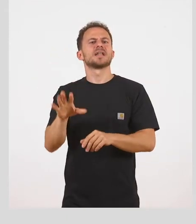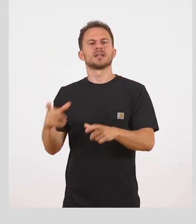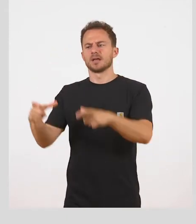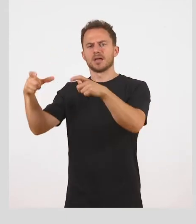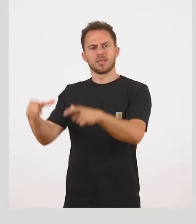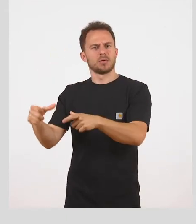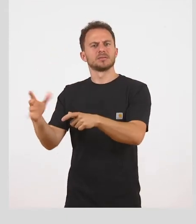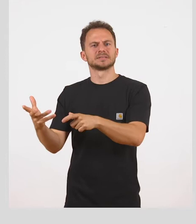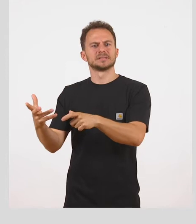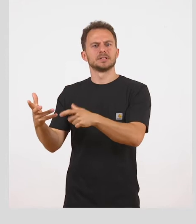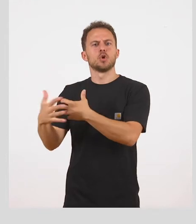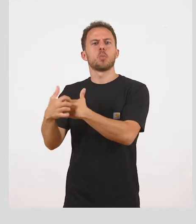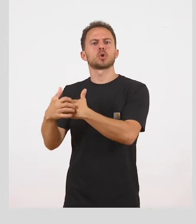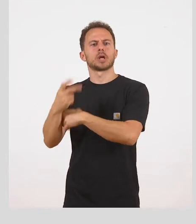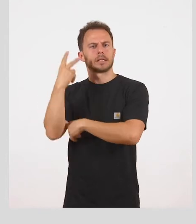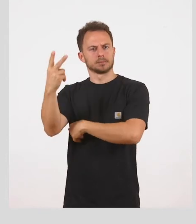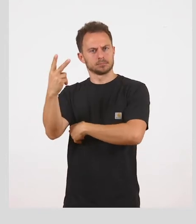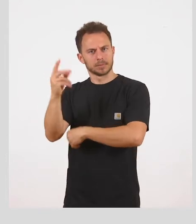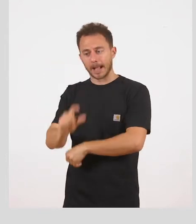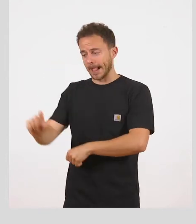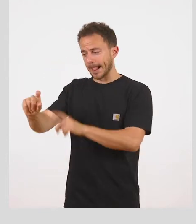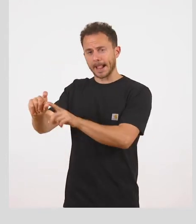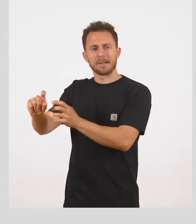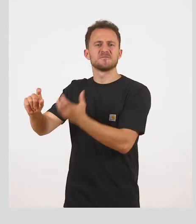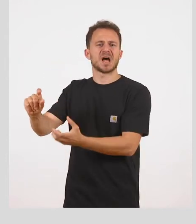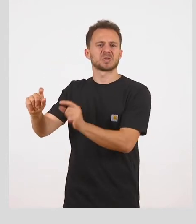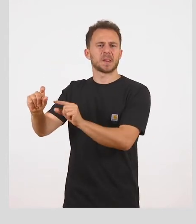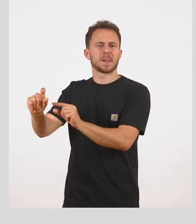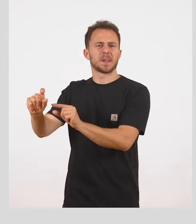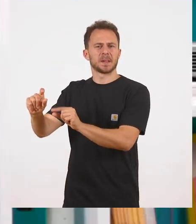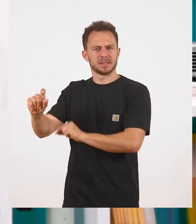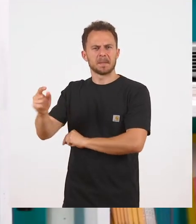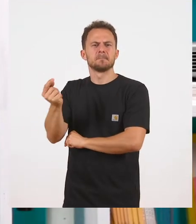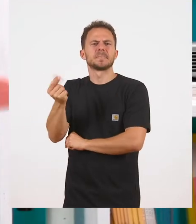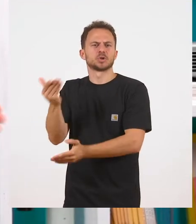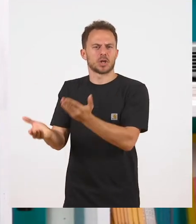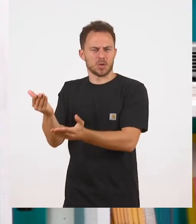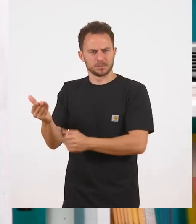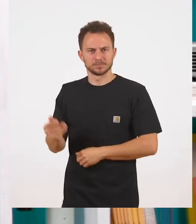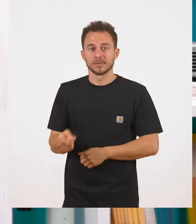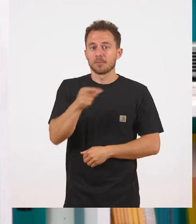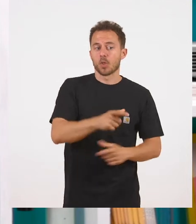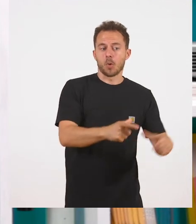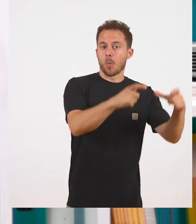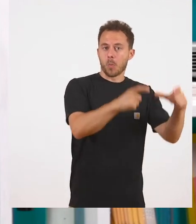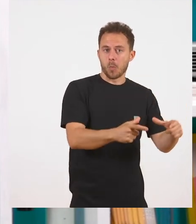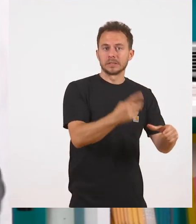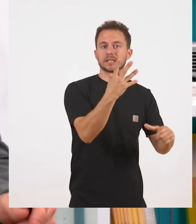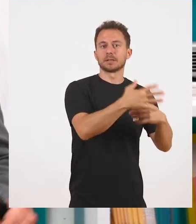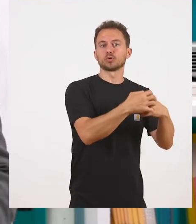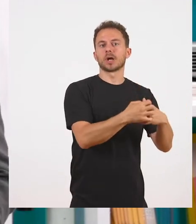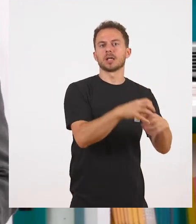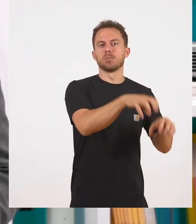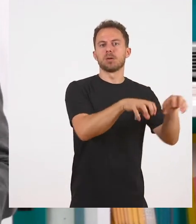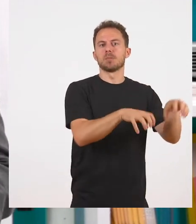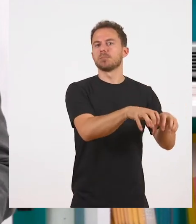τοποθετήσει στον ένα ζυγό δύο πορτοκάλια και ένα βαριεδιάκι μισού κιλού και στο άλλο ζυγό τέσσερα πορτοκαλάκια. Εδώ ο